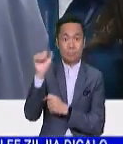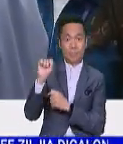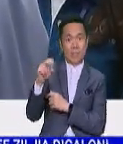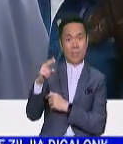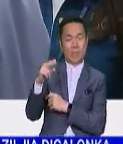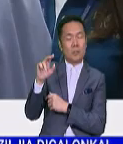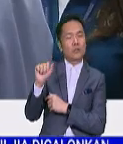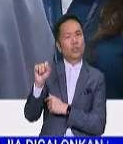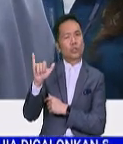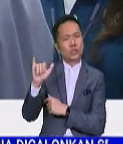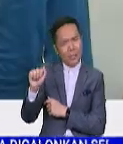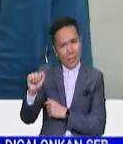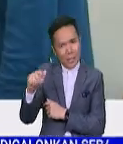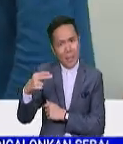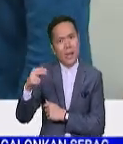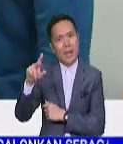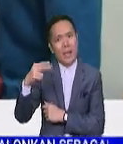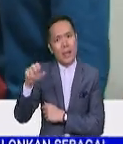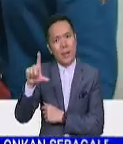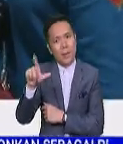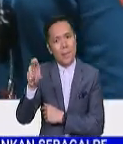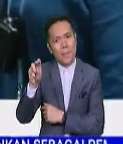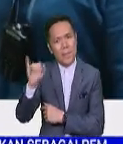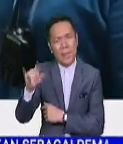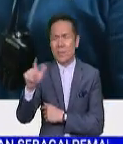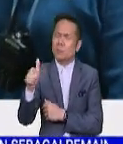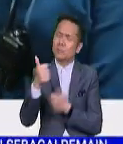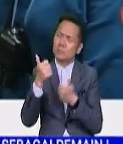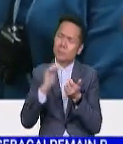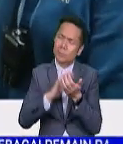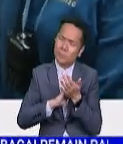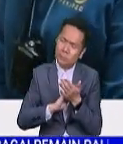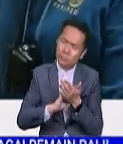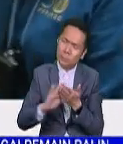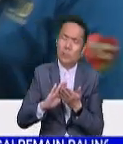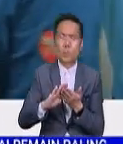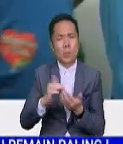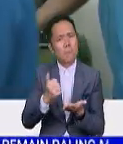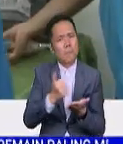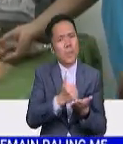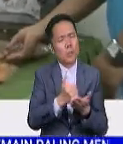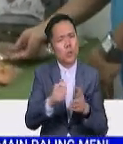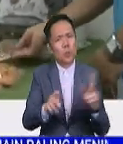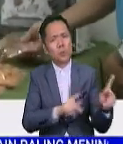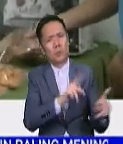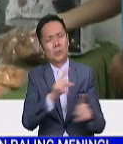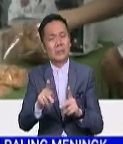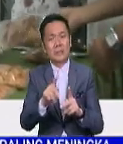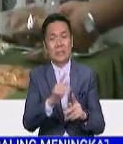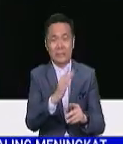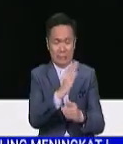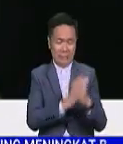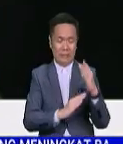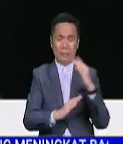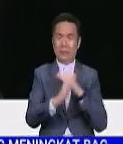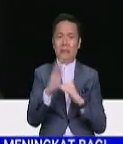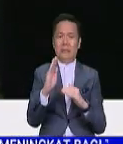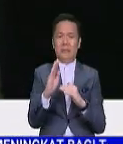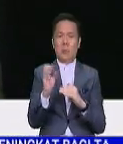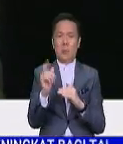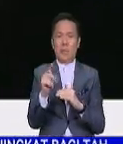silmy menyifatkan program ini sebagai usaha murni membantu memperkosa golongan pekerja yang hilang upaya